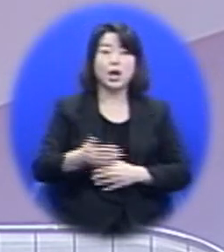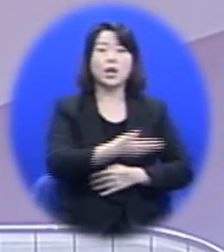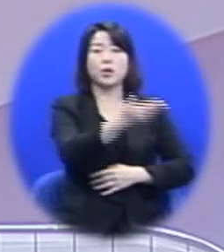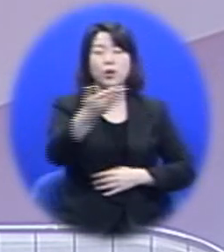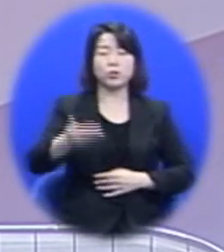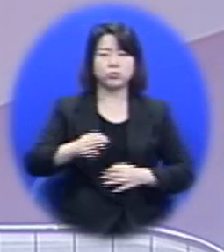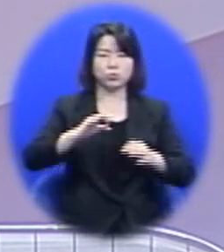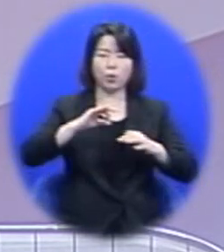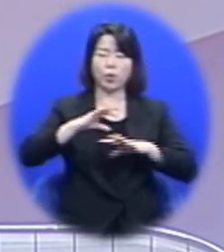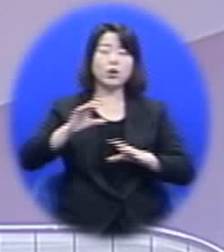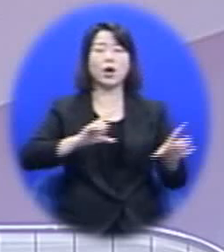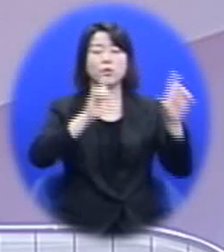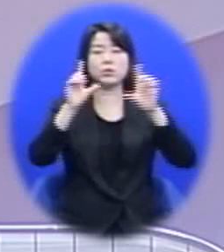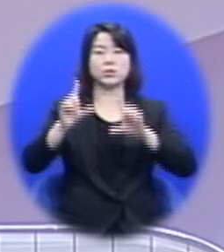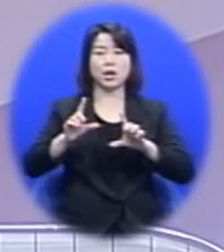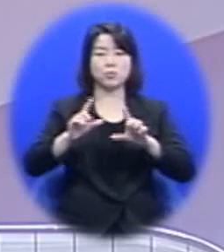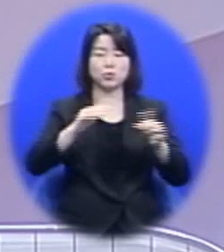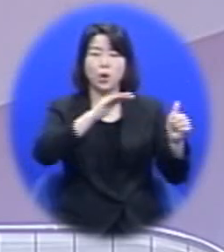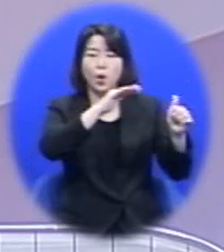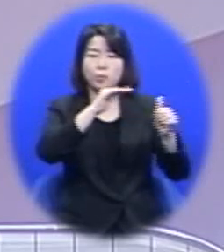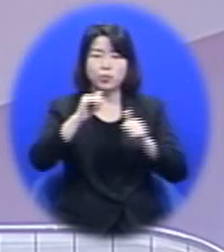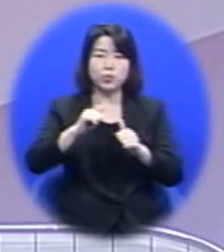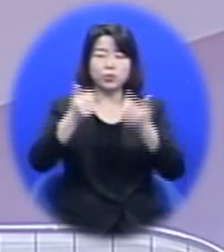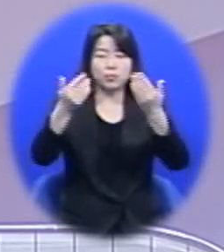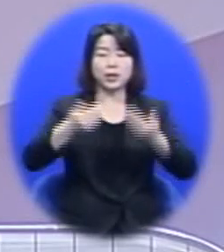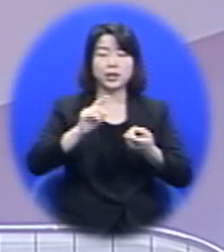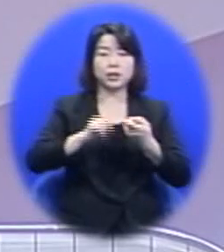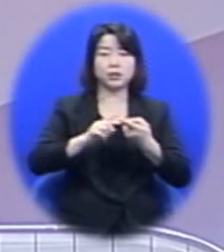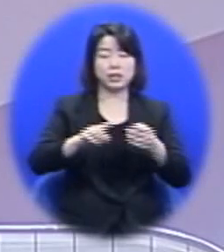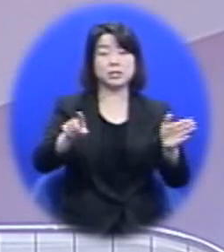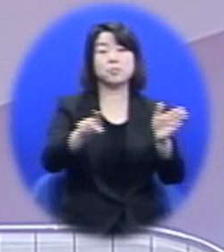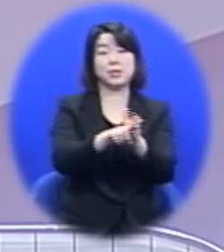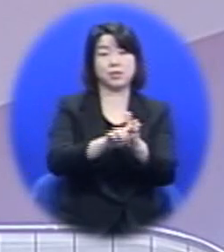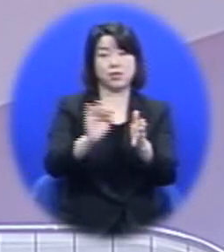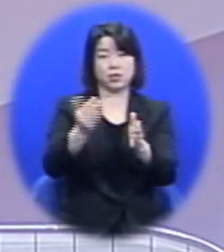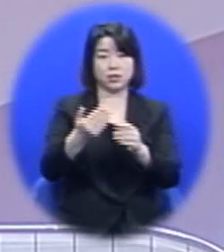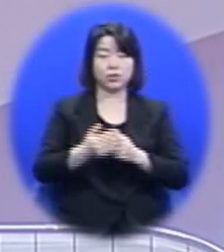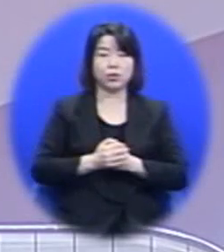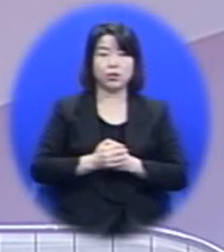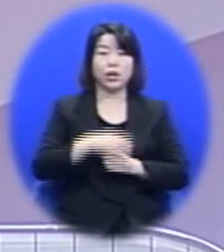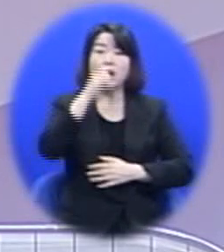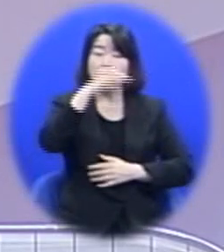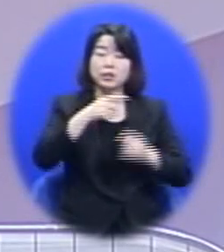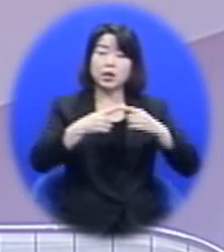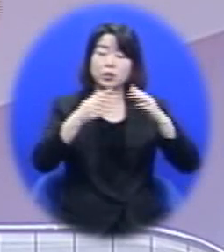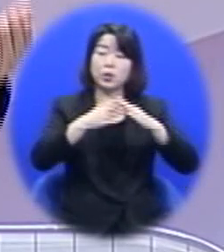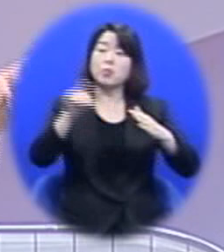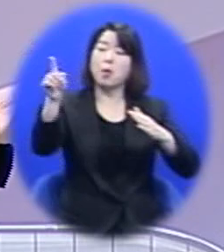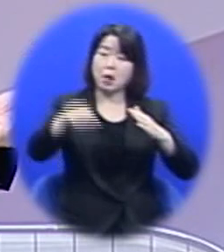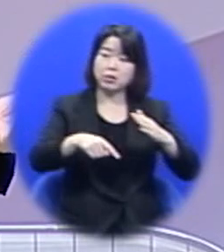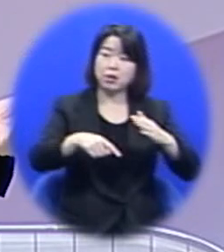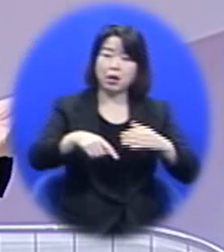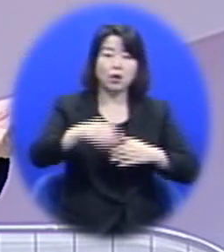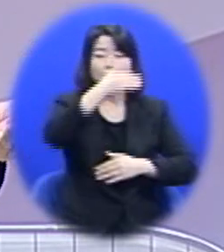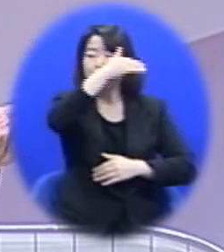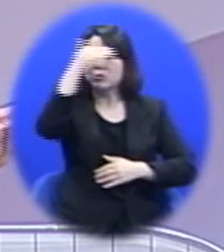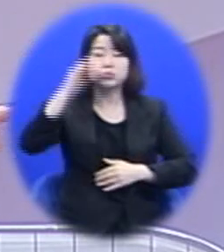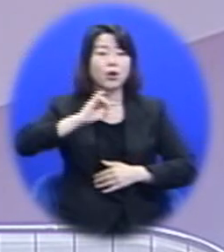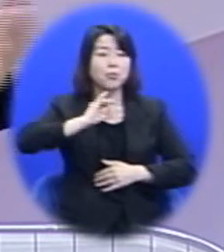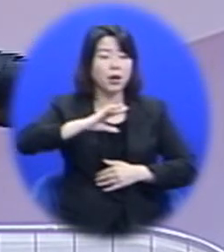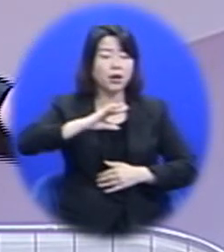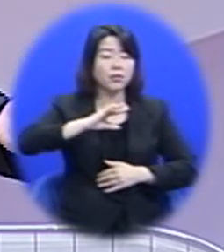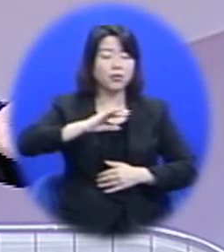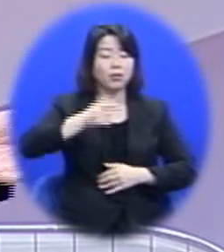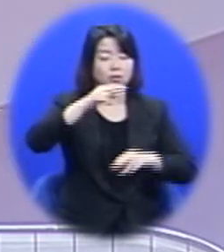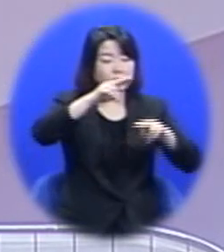여러분들은 놀라운 삶으로 부르심을 받았다는 사실을 믿으셔야 돼요. 그저 교회만 왔다가 예배당 구경만 하고